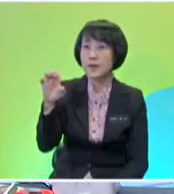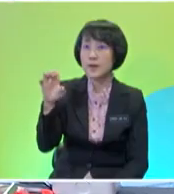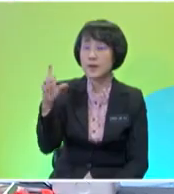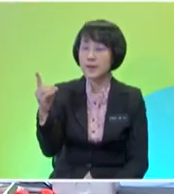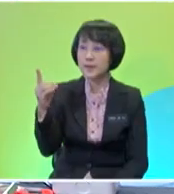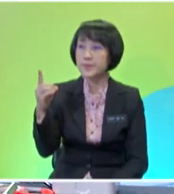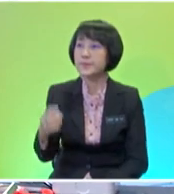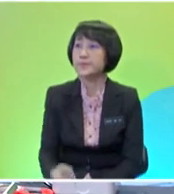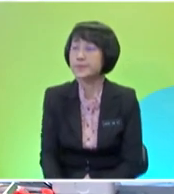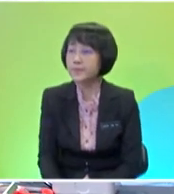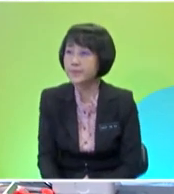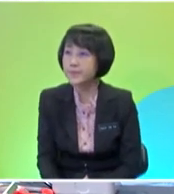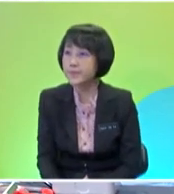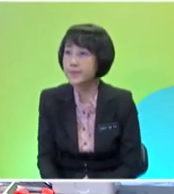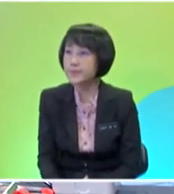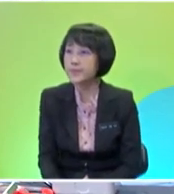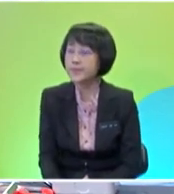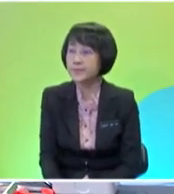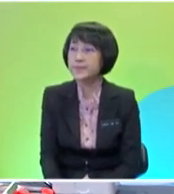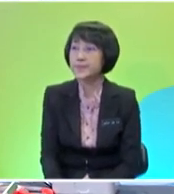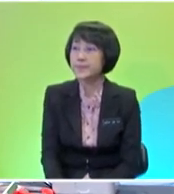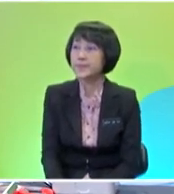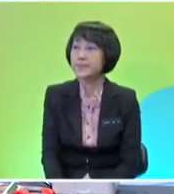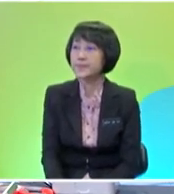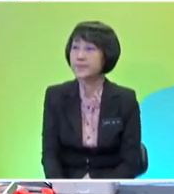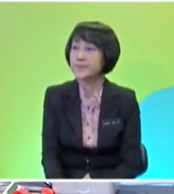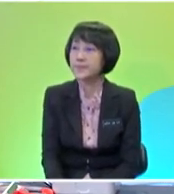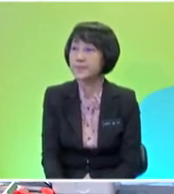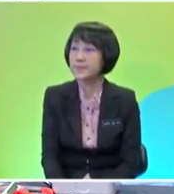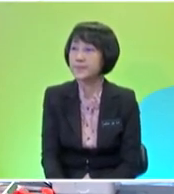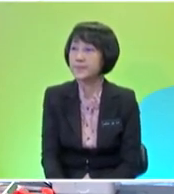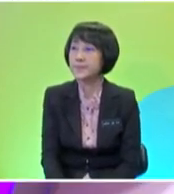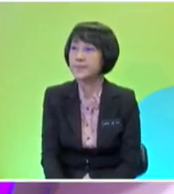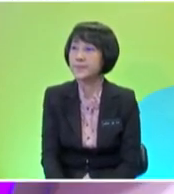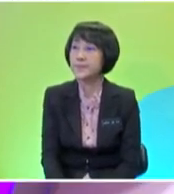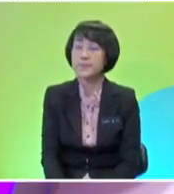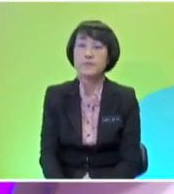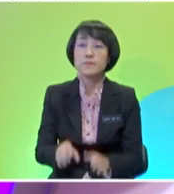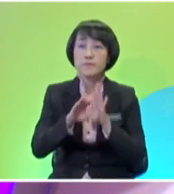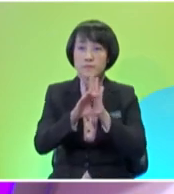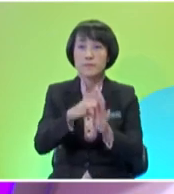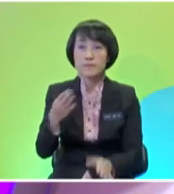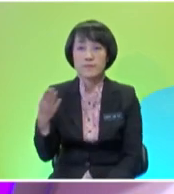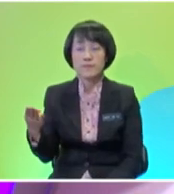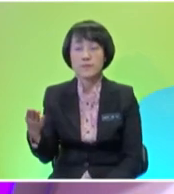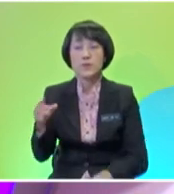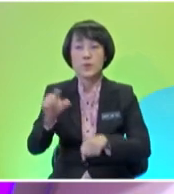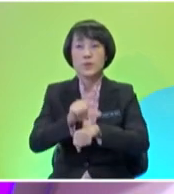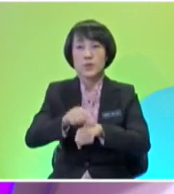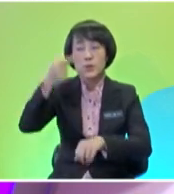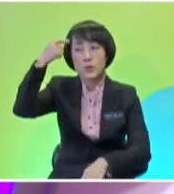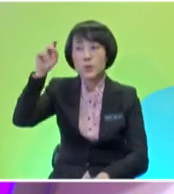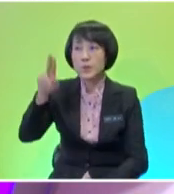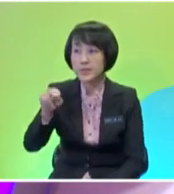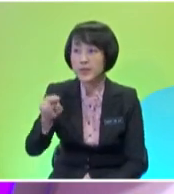ada pelekat dui sisi ni boleh guna juga. Ya, betul. Sebab dia ialah salah satu contoh bahan yang kita boleh gunakan untuk pasang. Oh, betul juga. Tak